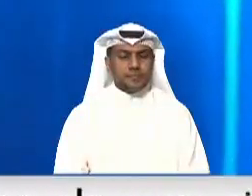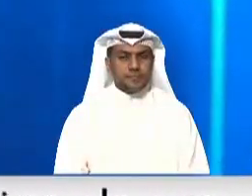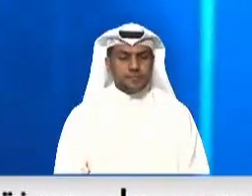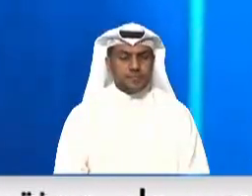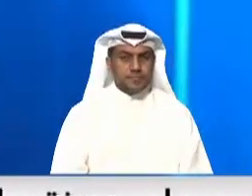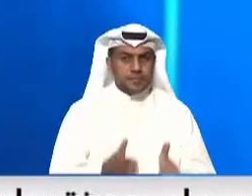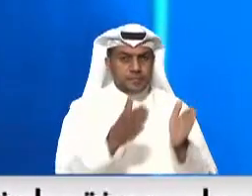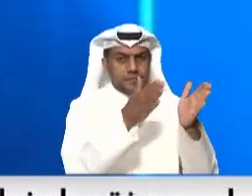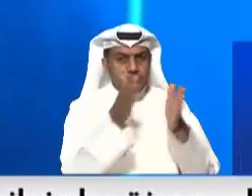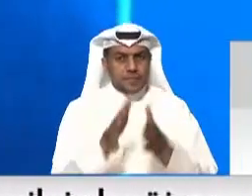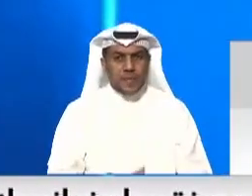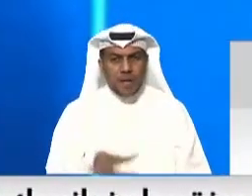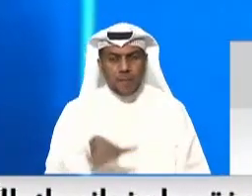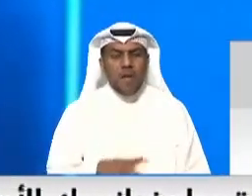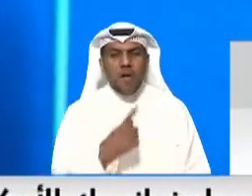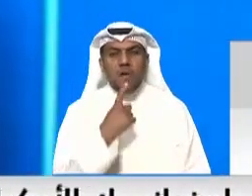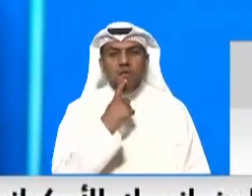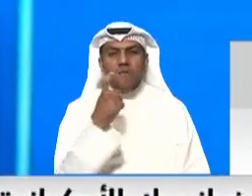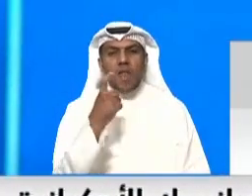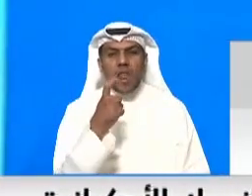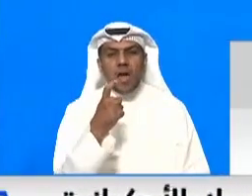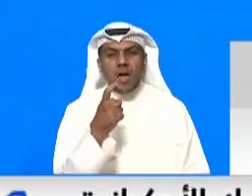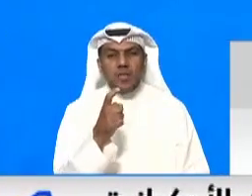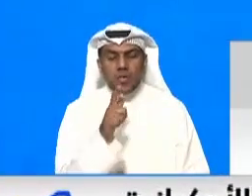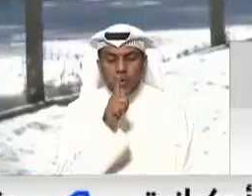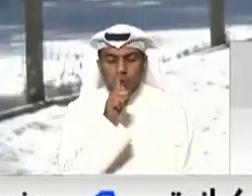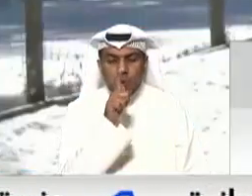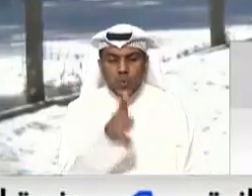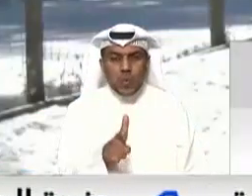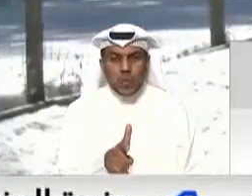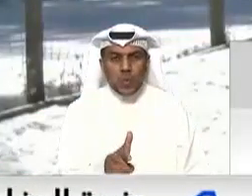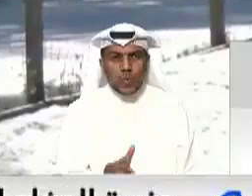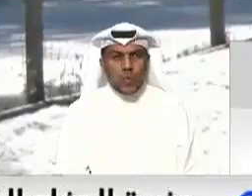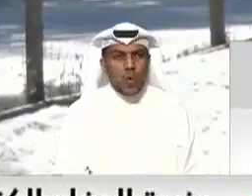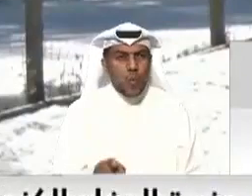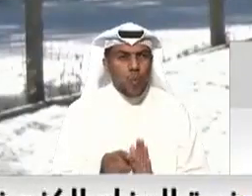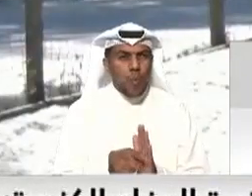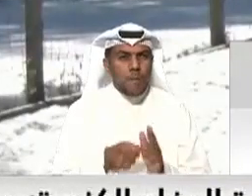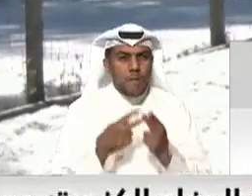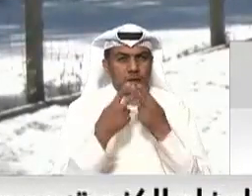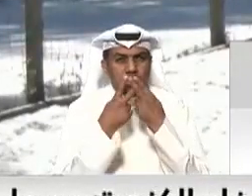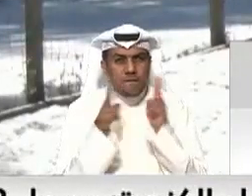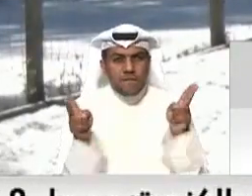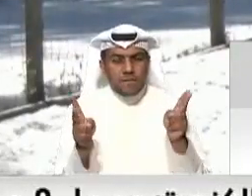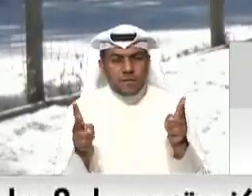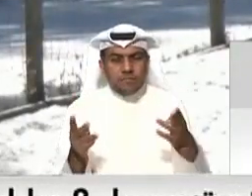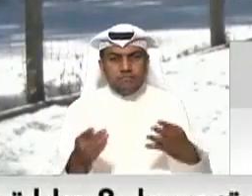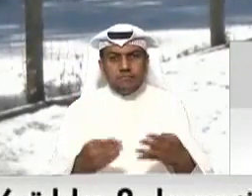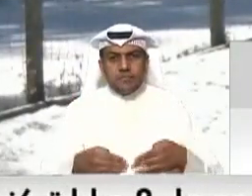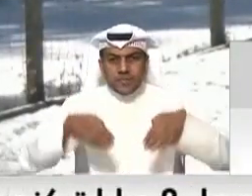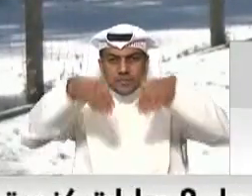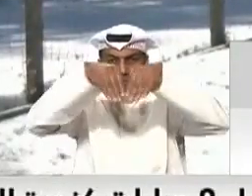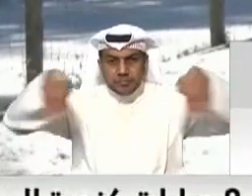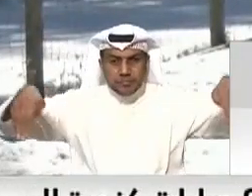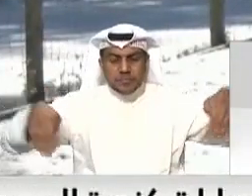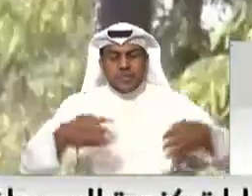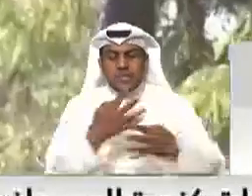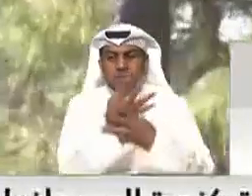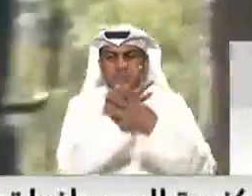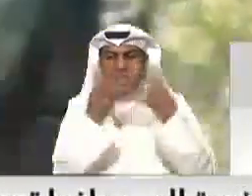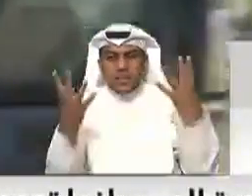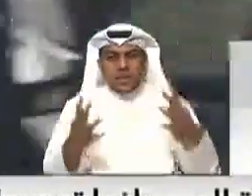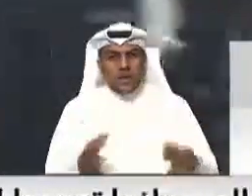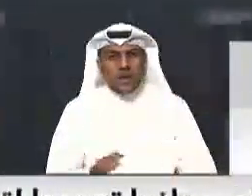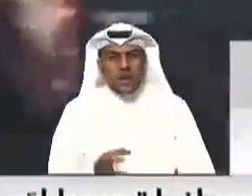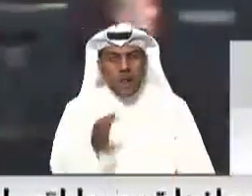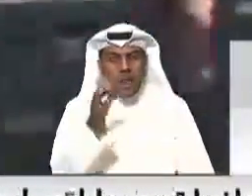بدأت فنلندا إقامة أول قطاع من سياج على حدودها مع روسيا أمس بعد أقل من أسبوعين من انضمامها